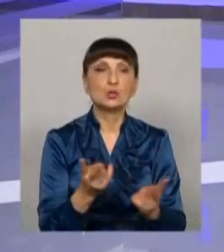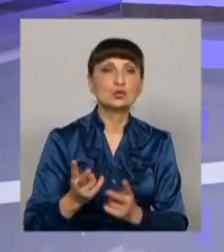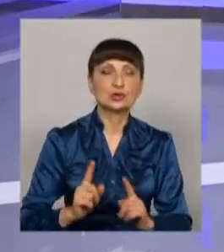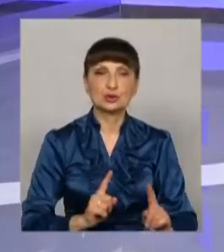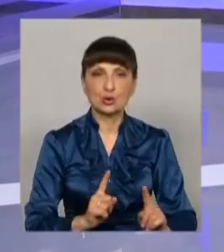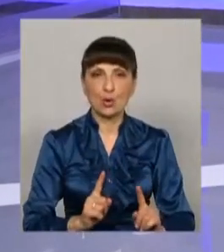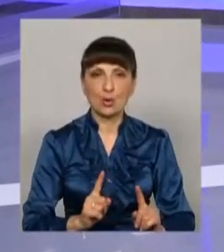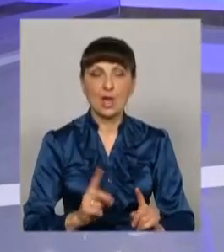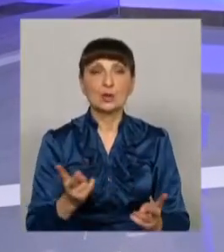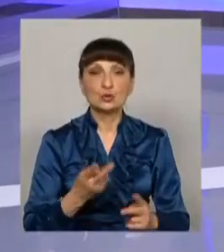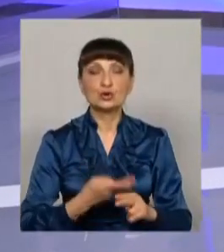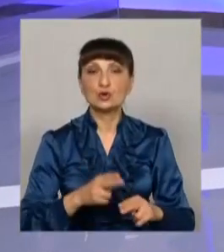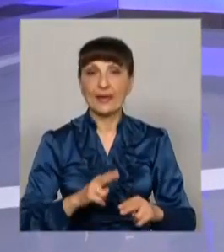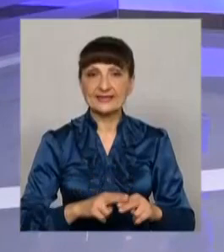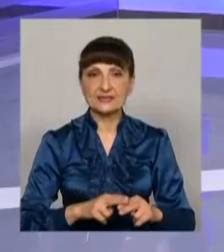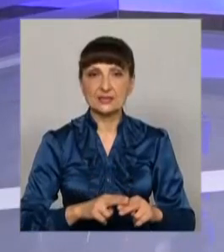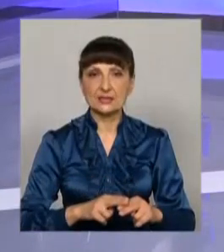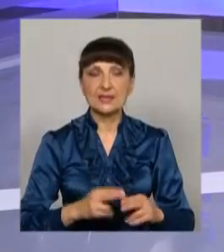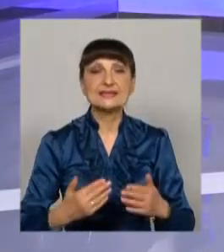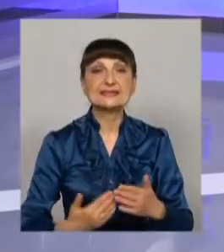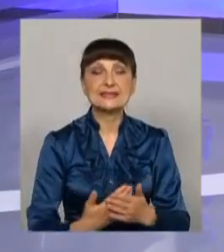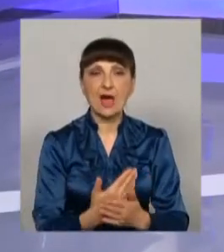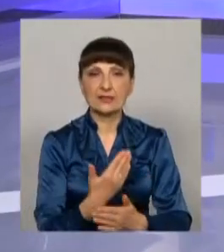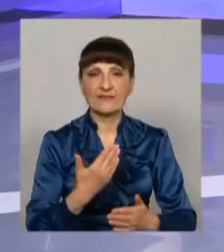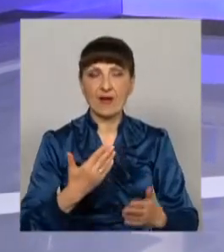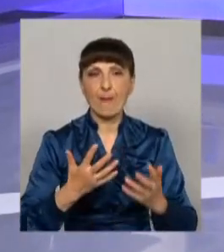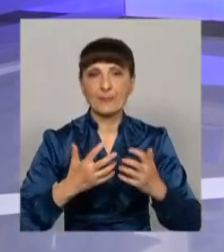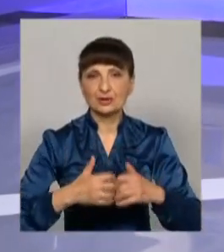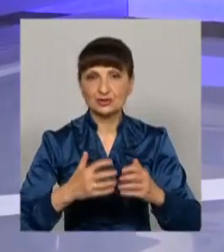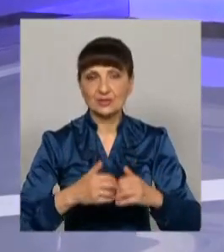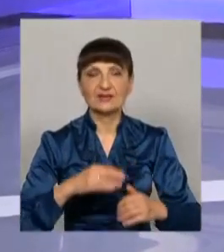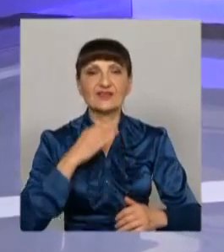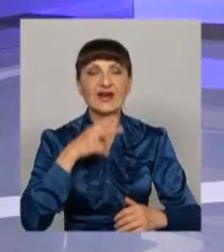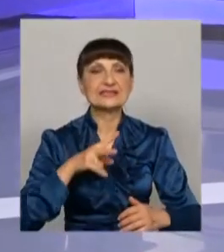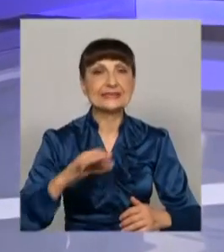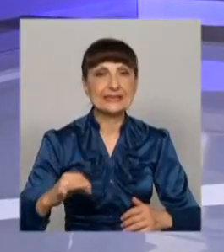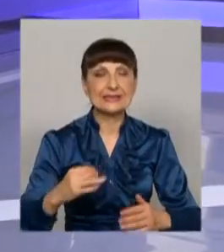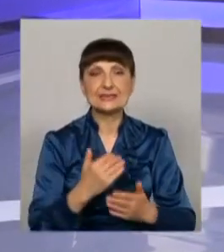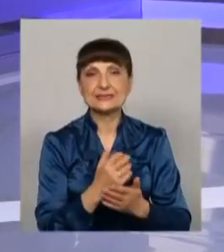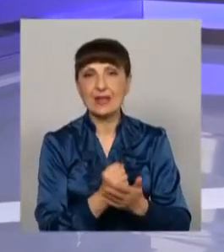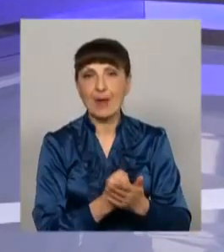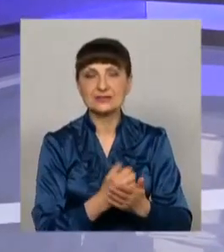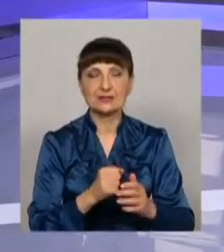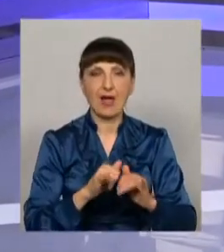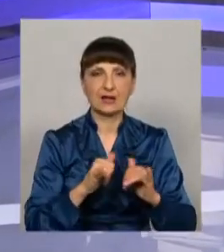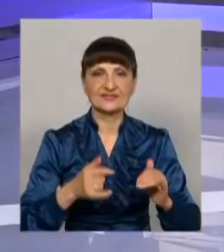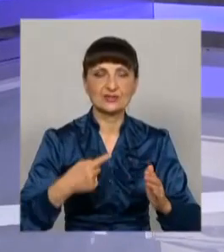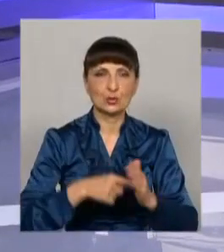чтобы эти заново посчитать, хватит ли этих ресурсов на развитие города до 40-го